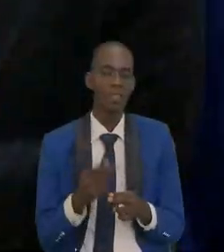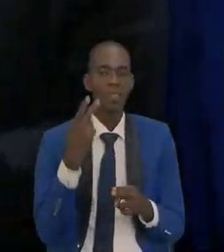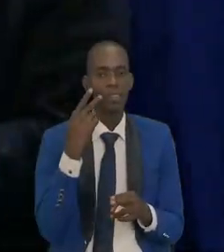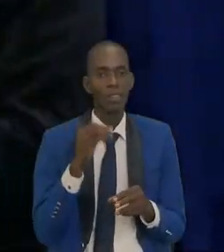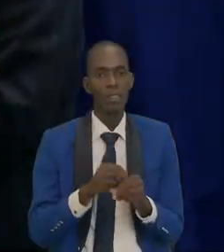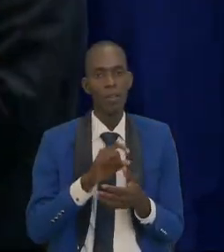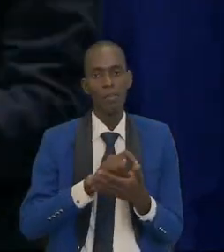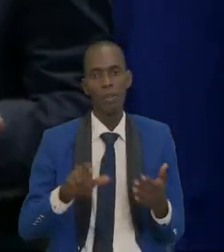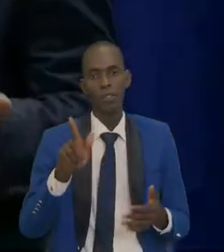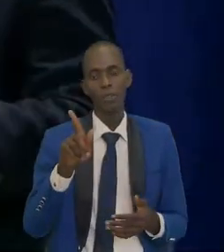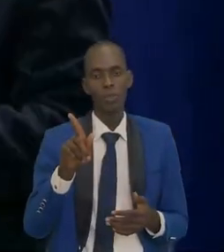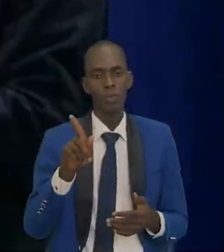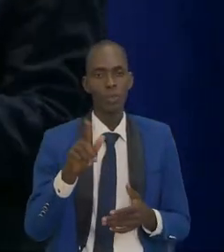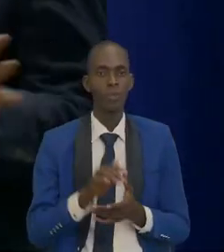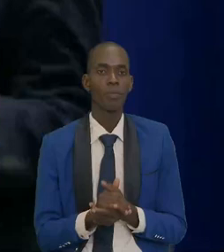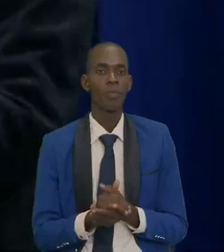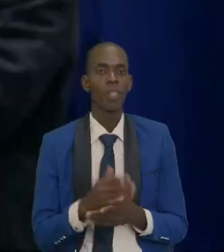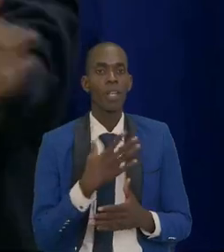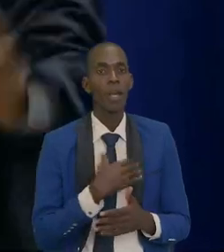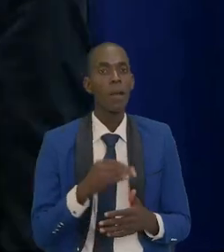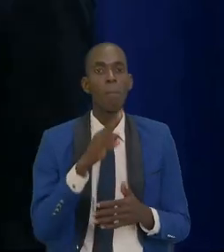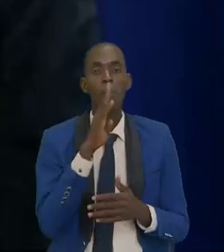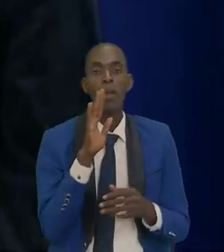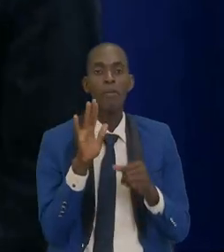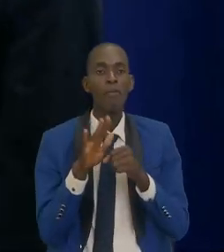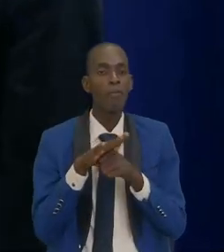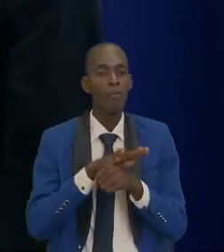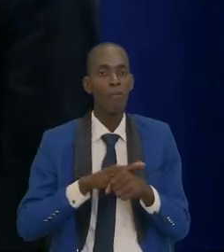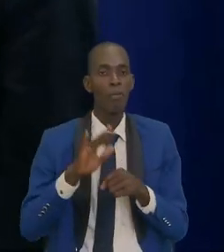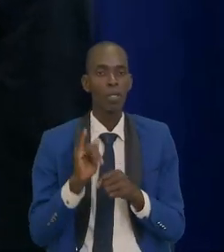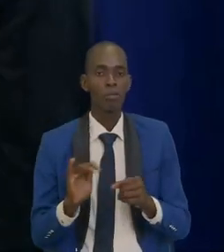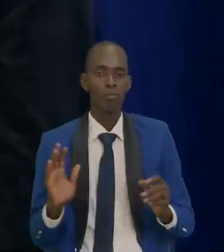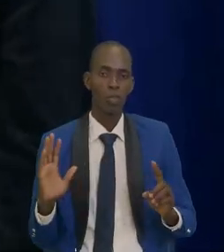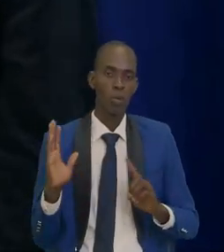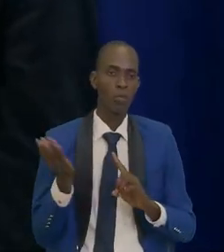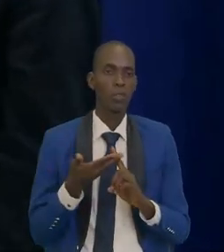21. Et ayant la pleine conviction,